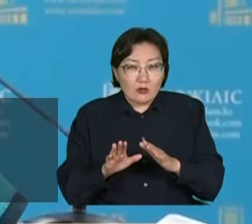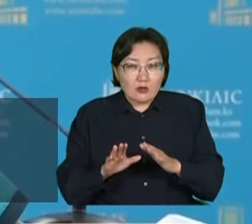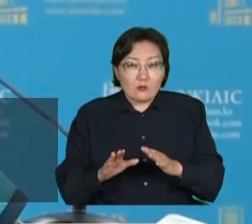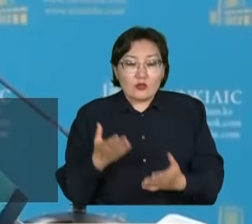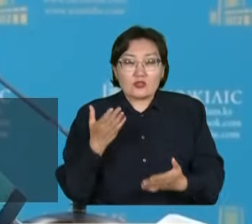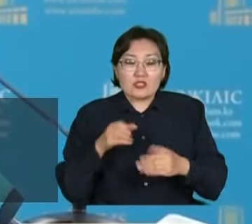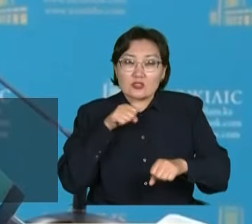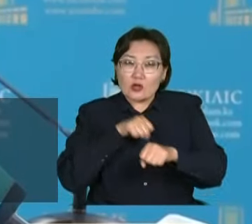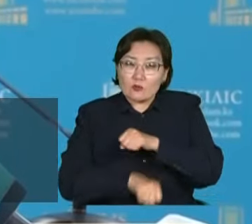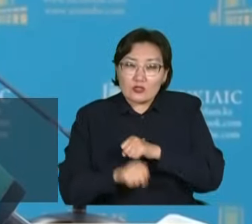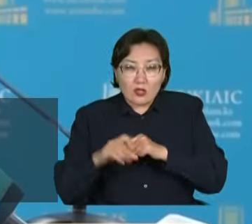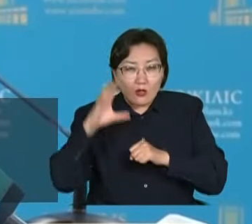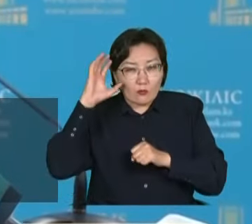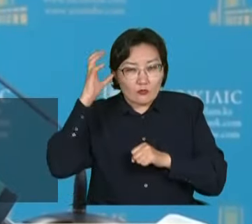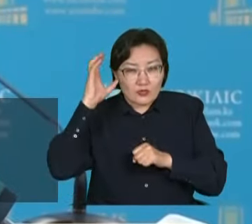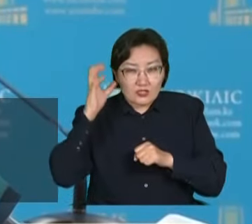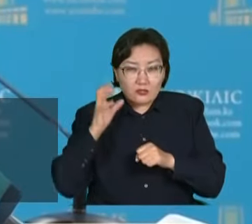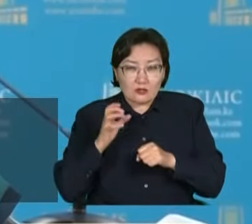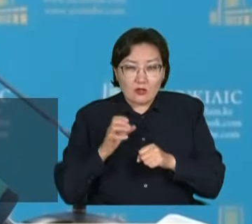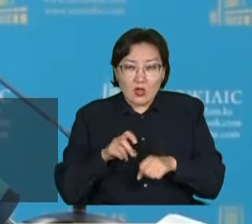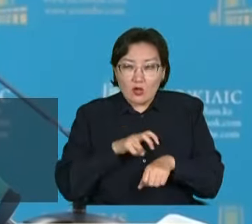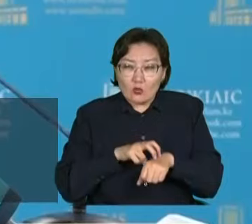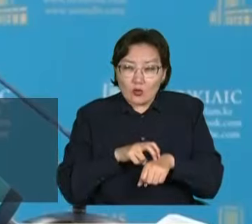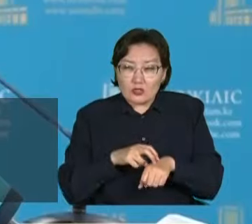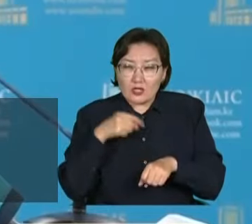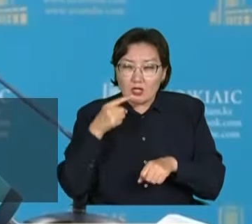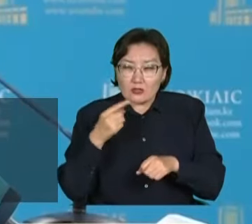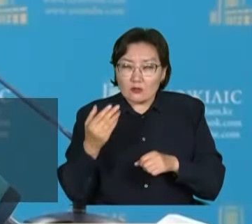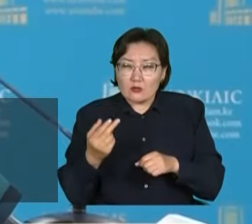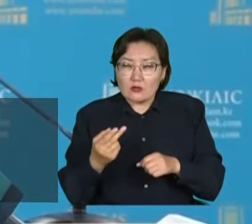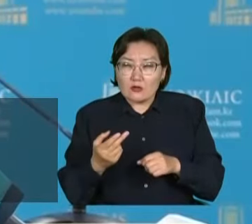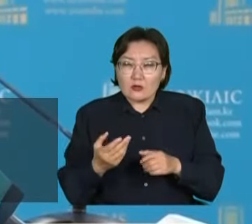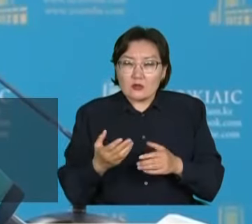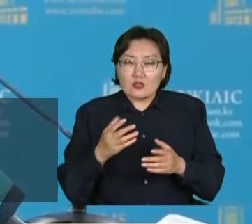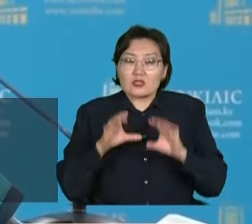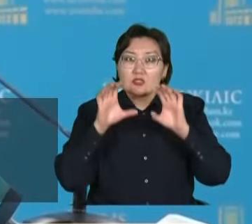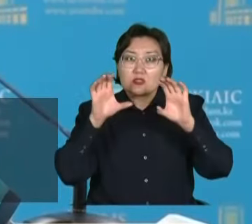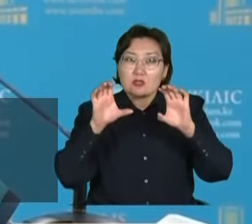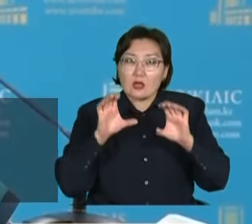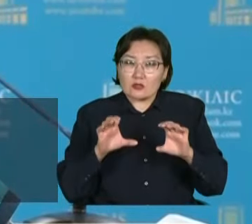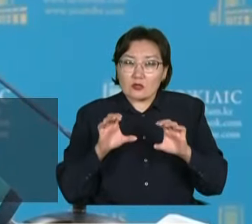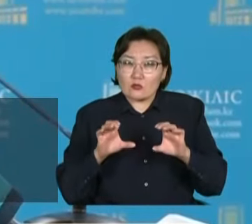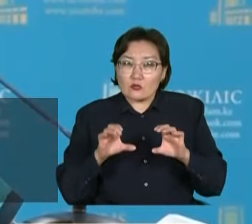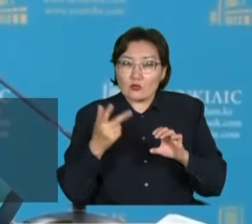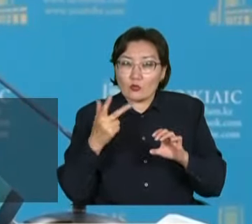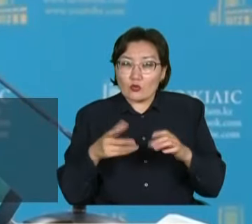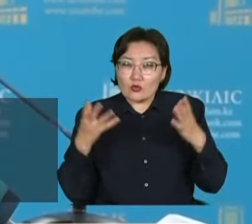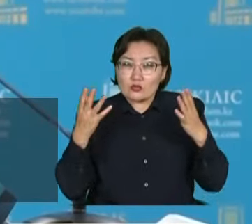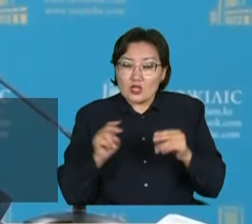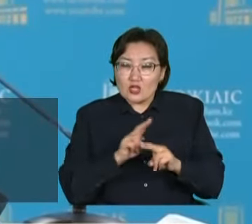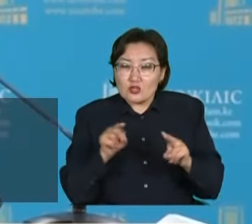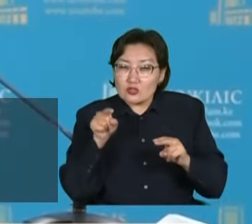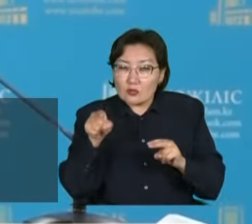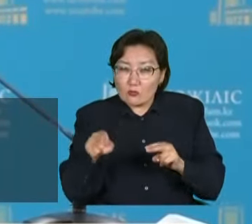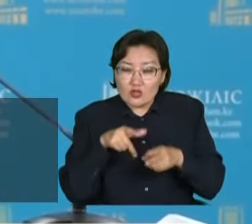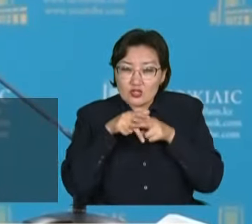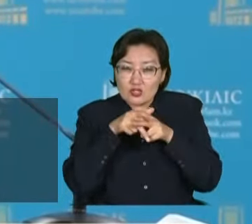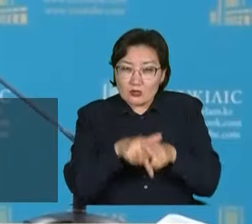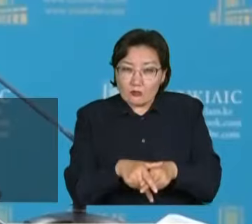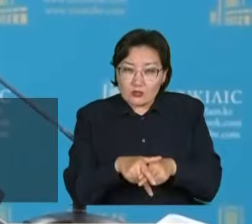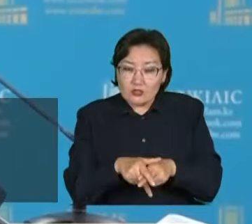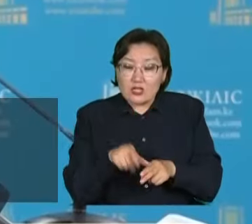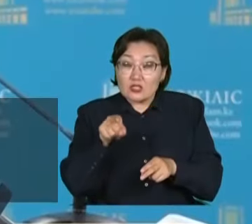зомбылық психологиялық жүр, неде жүреді ғой. Қорқады айтқанға, кім одарға тиіскенде заңда біз жазып жібердік. 30 күн ешкім одарды мәжбүрлеуге, сендер